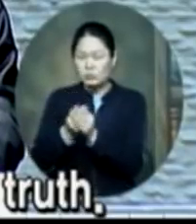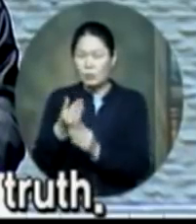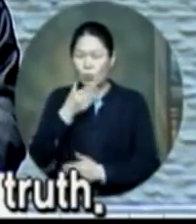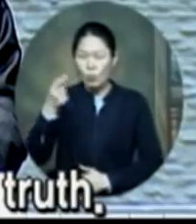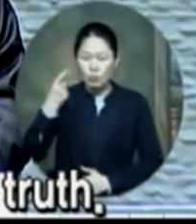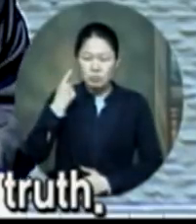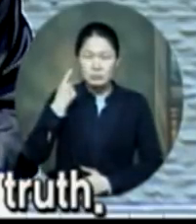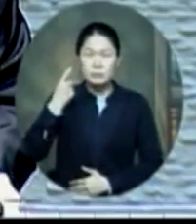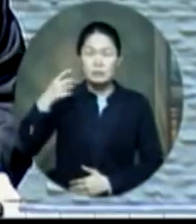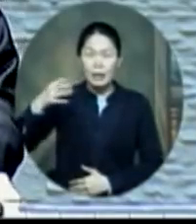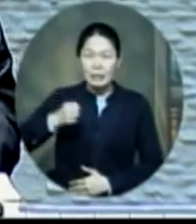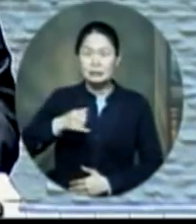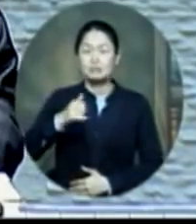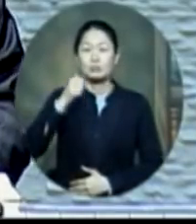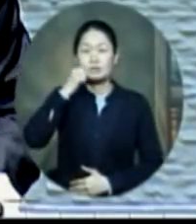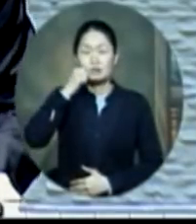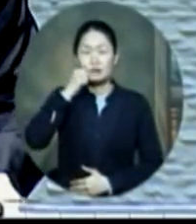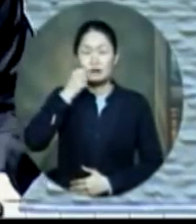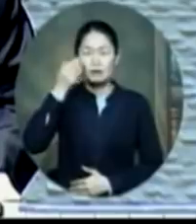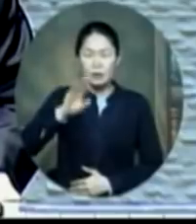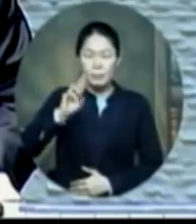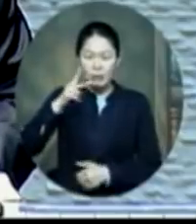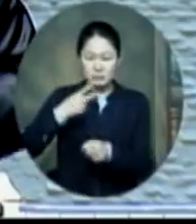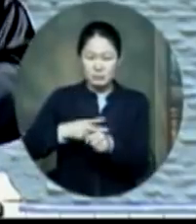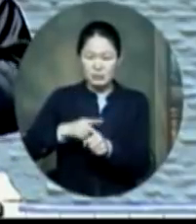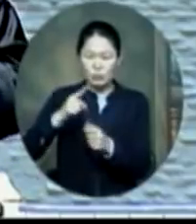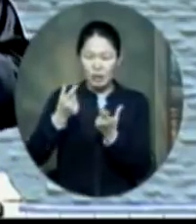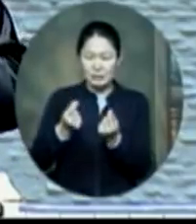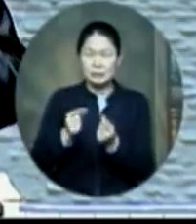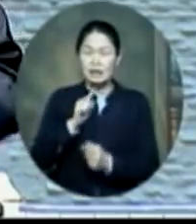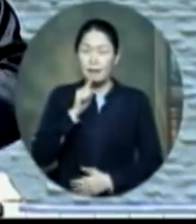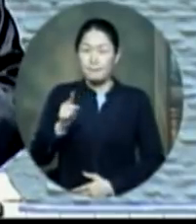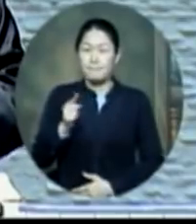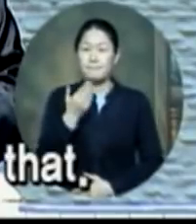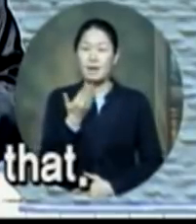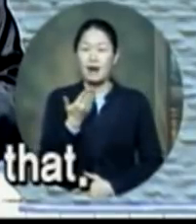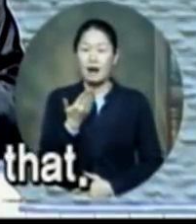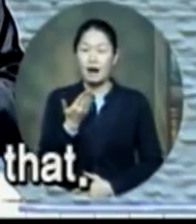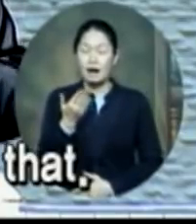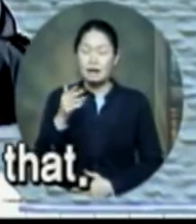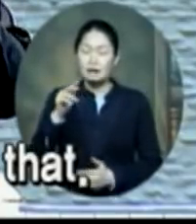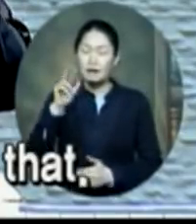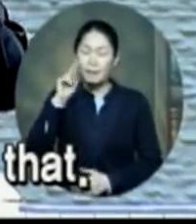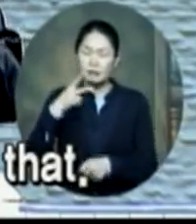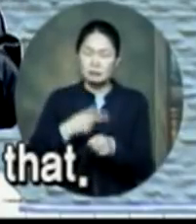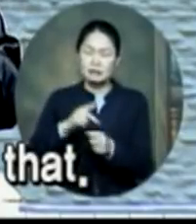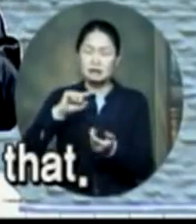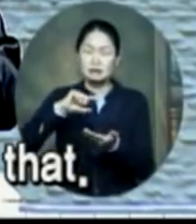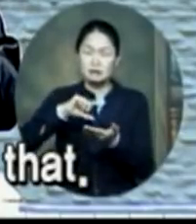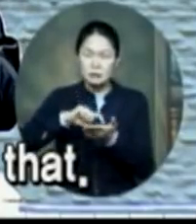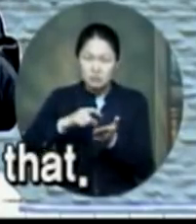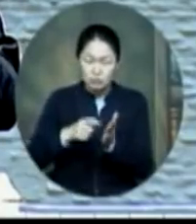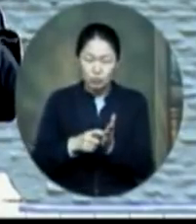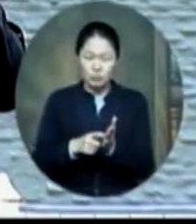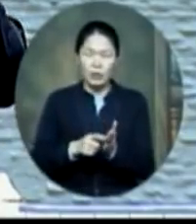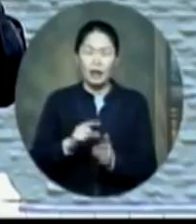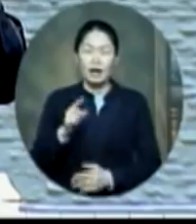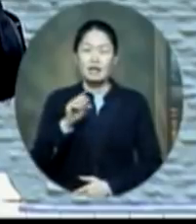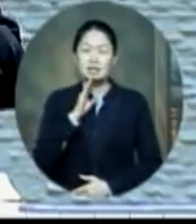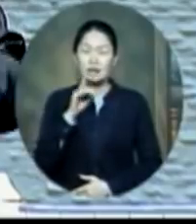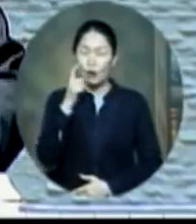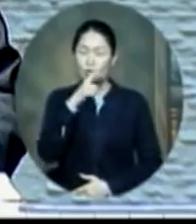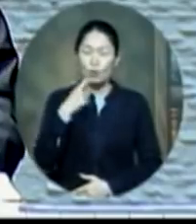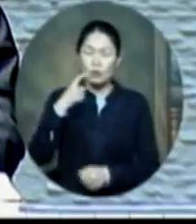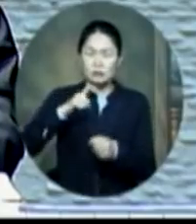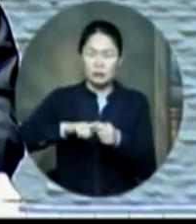못했어요. 근데 사도 바울이 그렇게 할 만한데 또 사도 바울은 그만한 사람이에요. 굉장히 논리적이고 자기